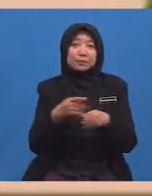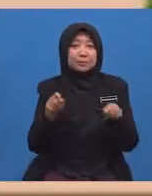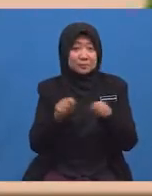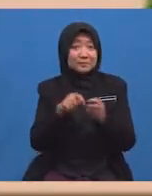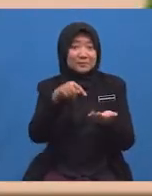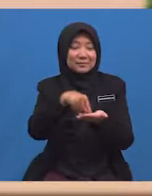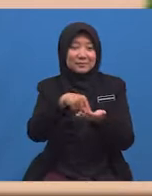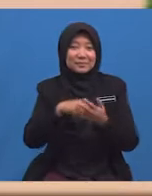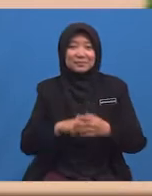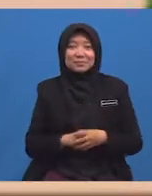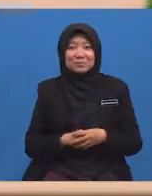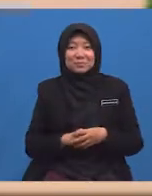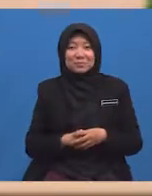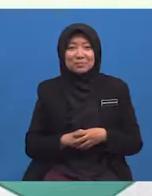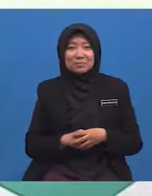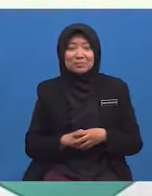berikut.